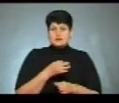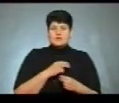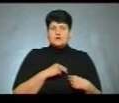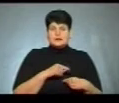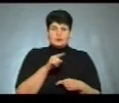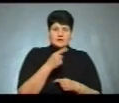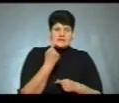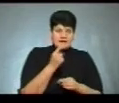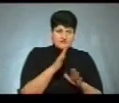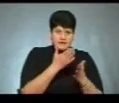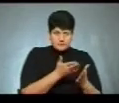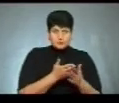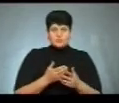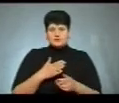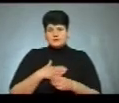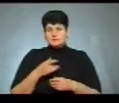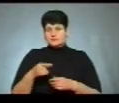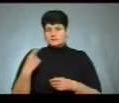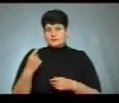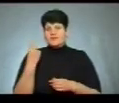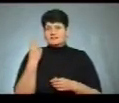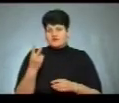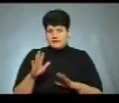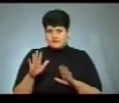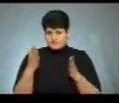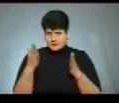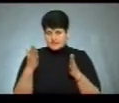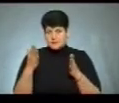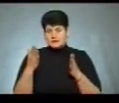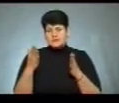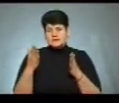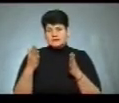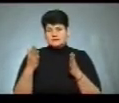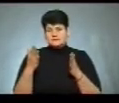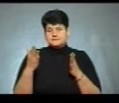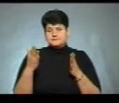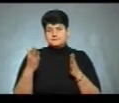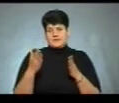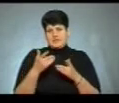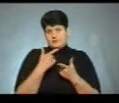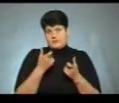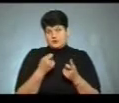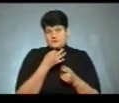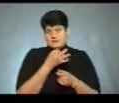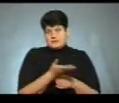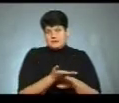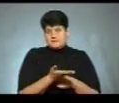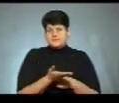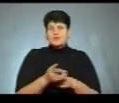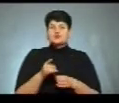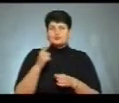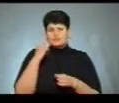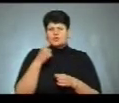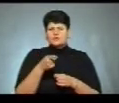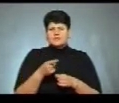один випадок. Наразі ми маємо в Тернопільській області 2 випадки, за інформацією вашою, яку ви повідомили щойно. Чому, ви